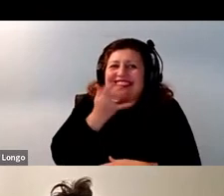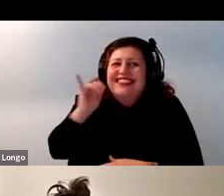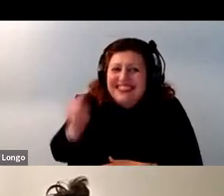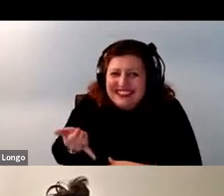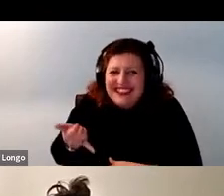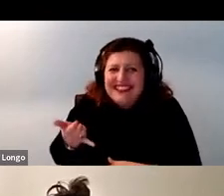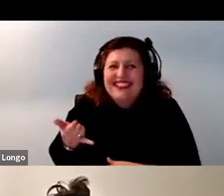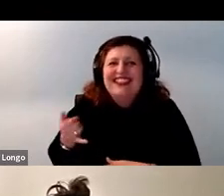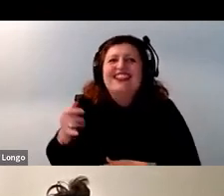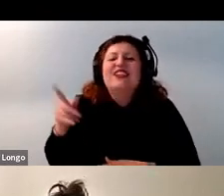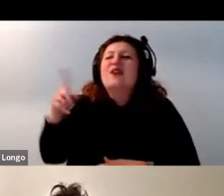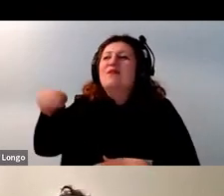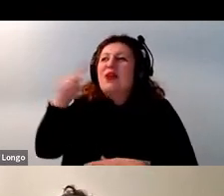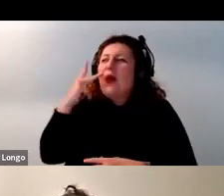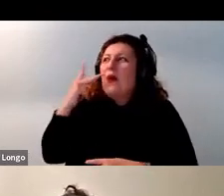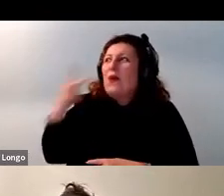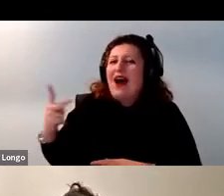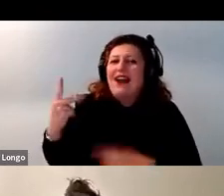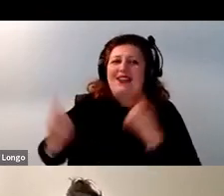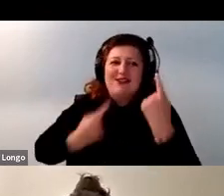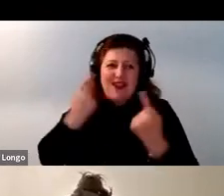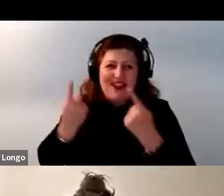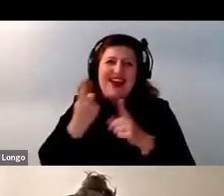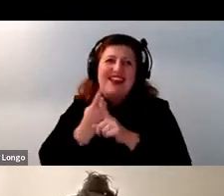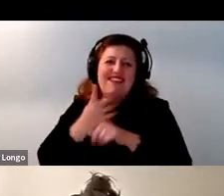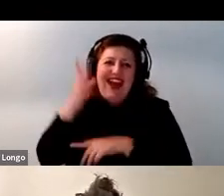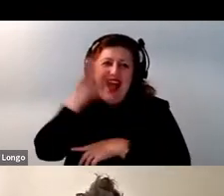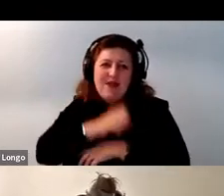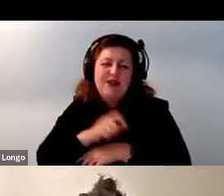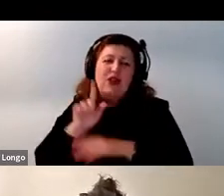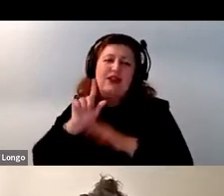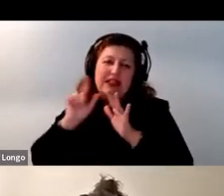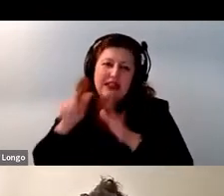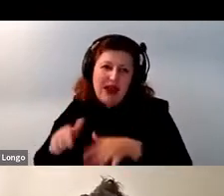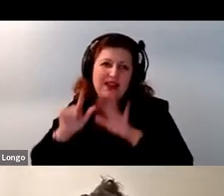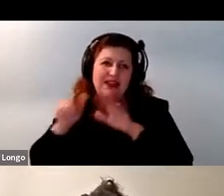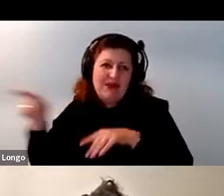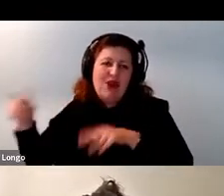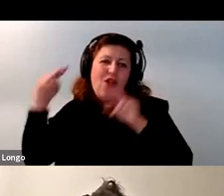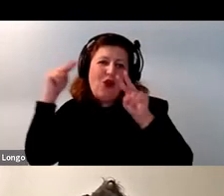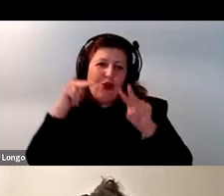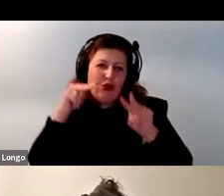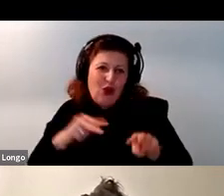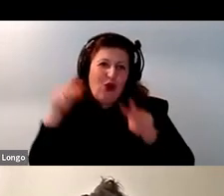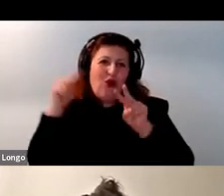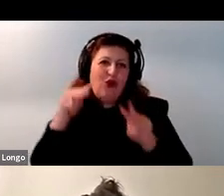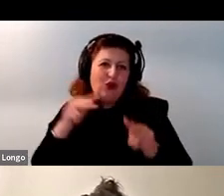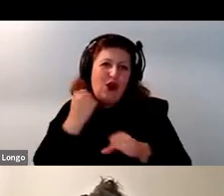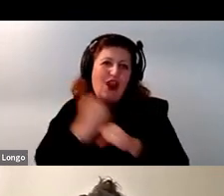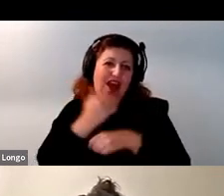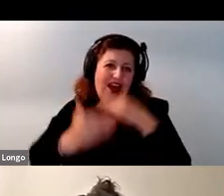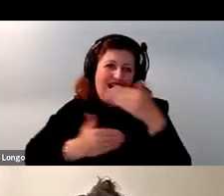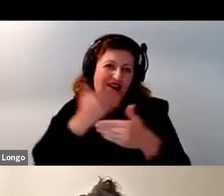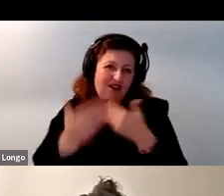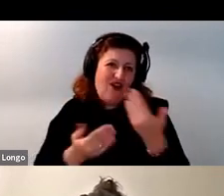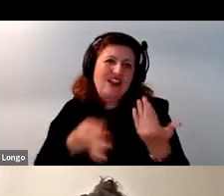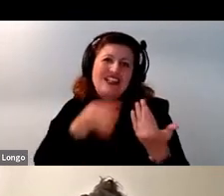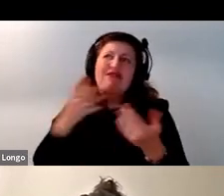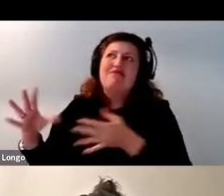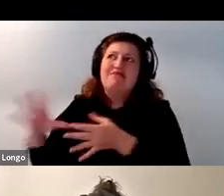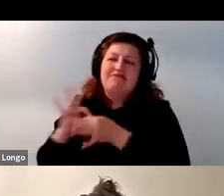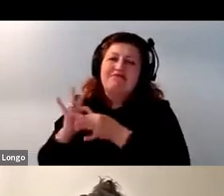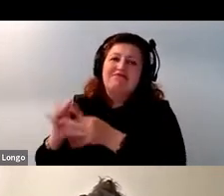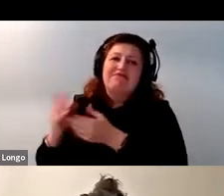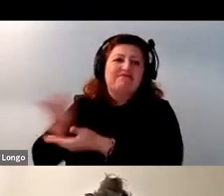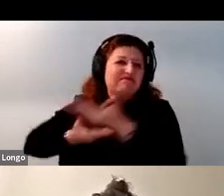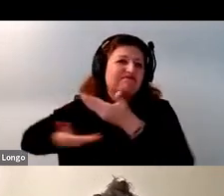loro hanno fatto secondo me un buonissimo lavoro, settimanalmente andavano comunque a controllare lo svolgimento dei lavori, insomma c'è stato un ottimo